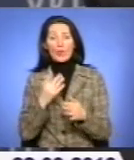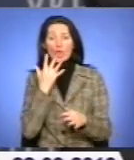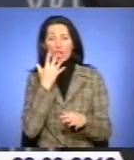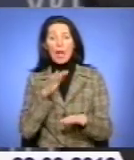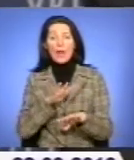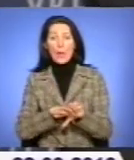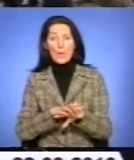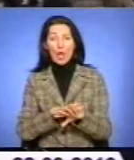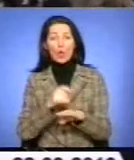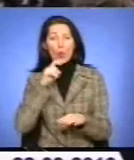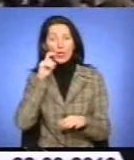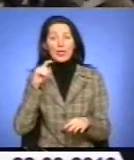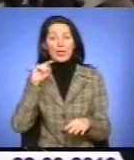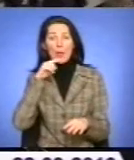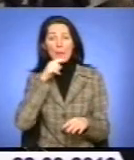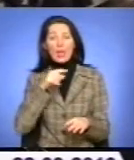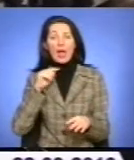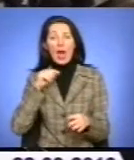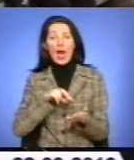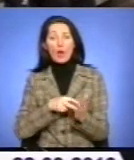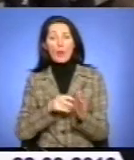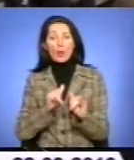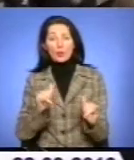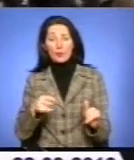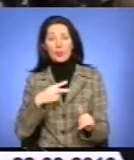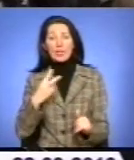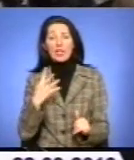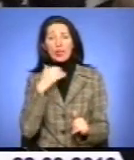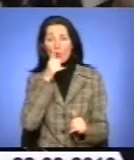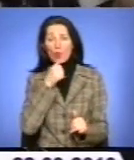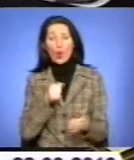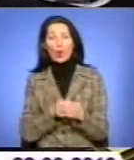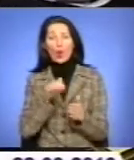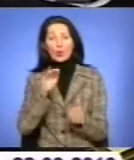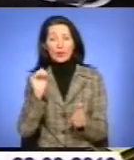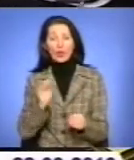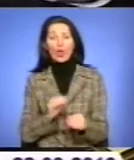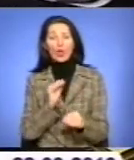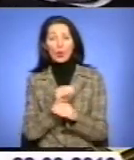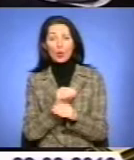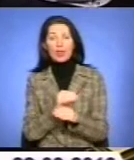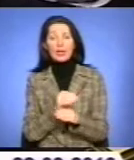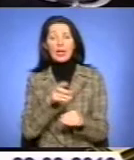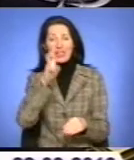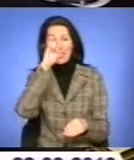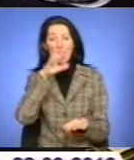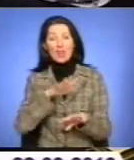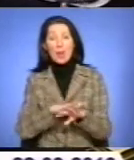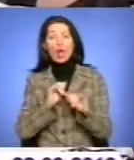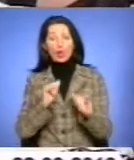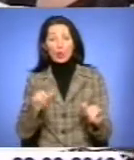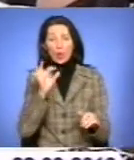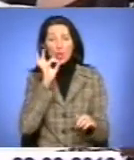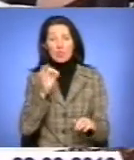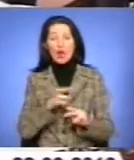і Мінекономрозвитку. У 2014 році до кредитування долучиться Державний банк розвитку, наголосив міністр